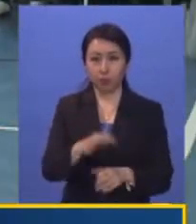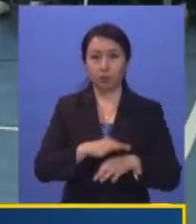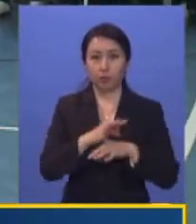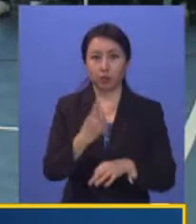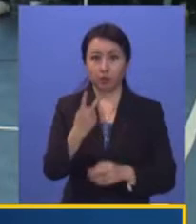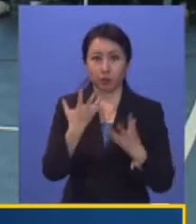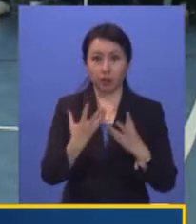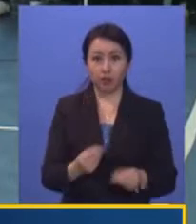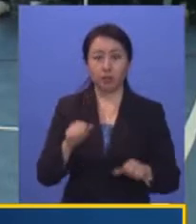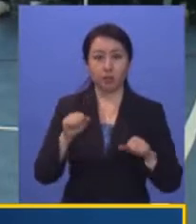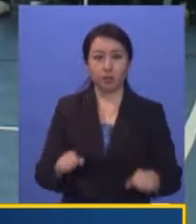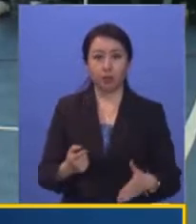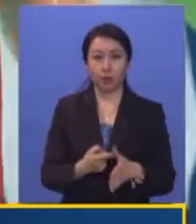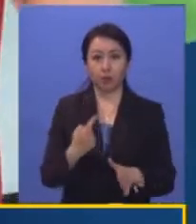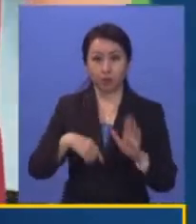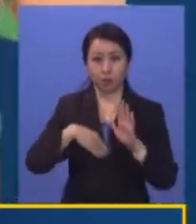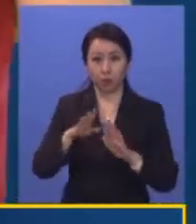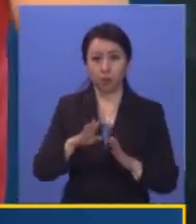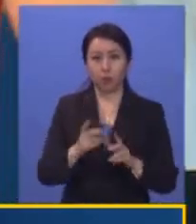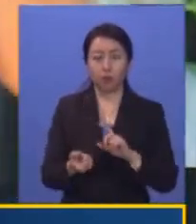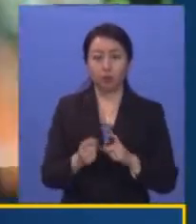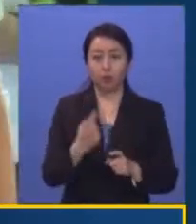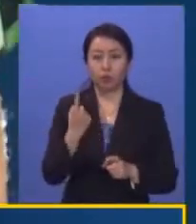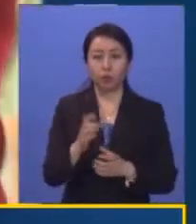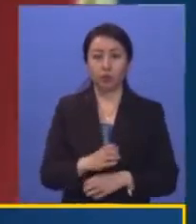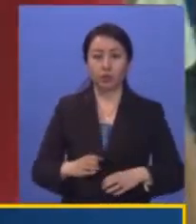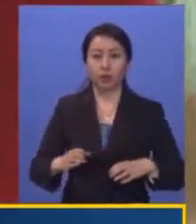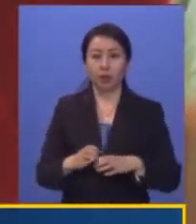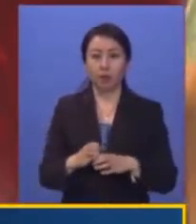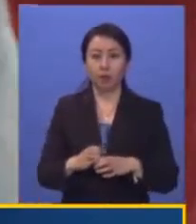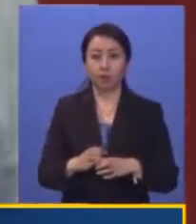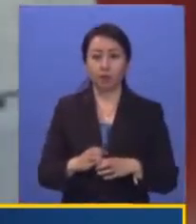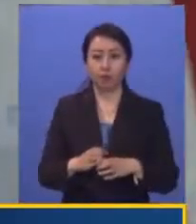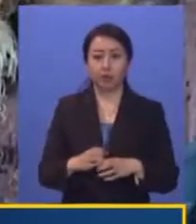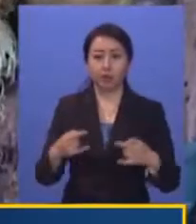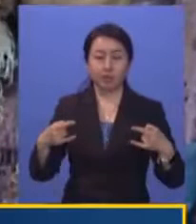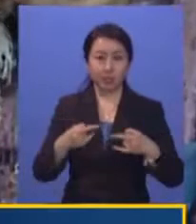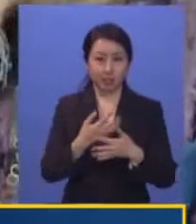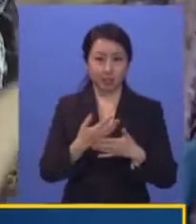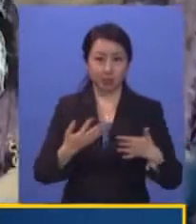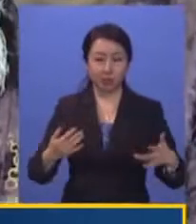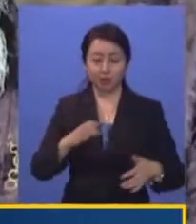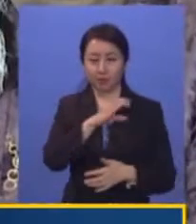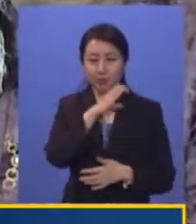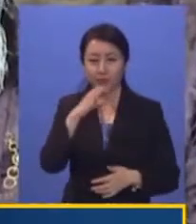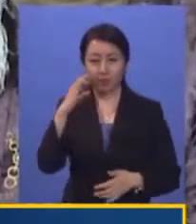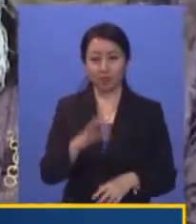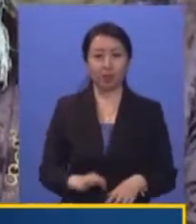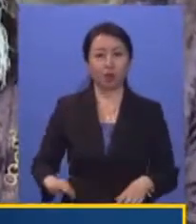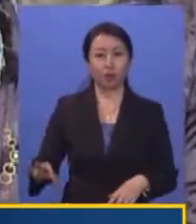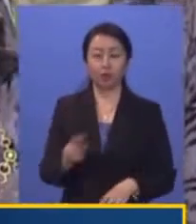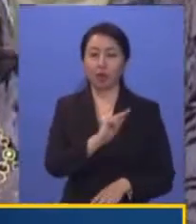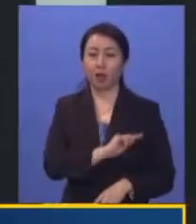проходить 2 дня. За право называться лучшими борется и еще одна команда. Это сборная средств массовой информации Северо-Казахстанской